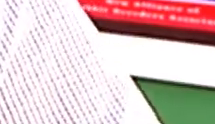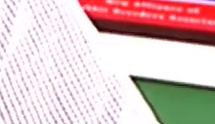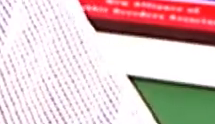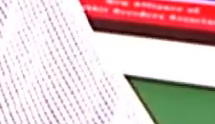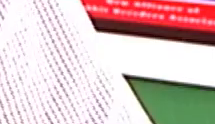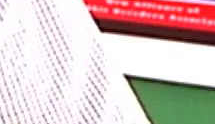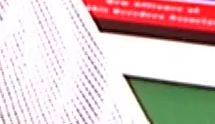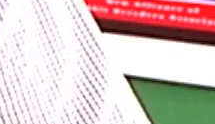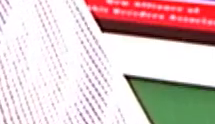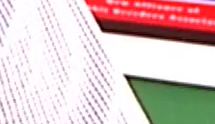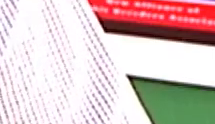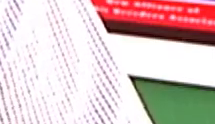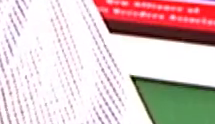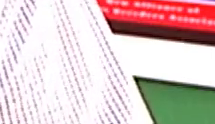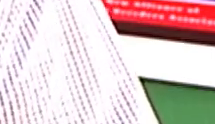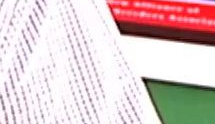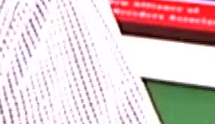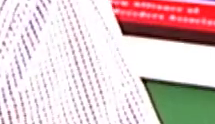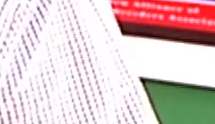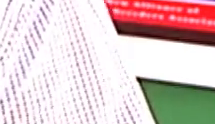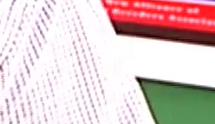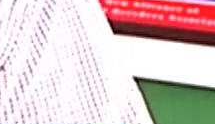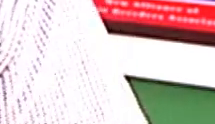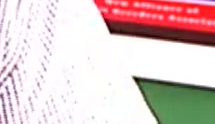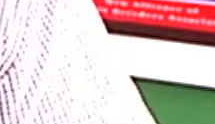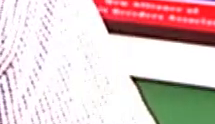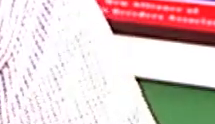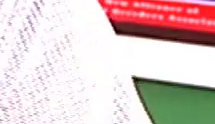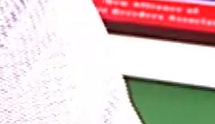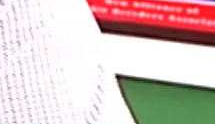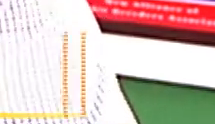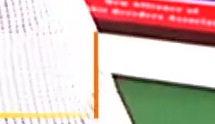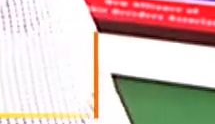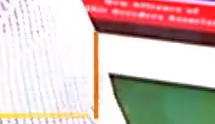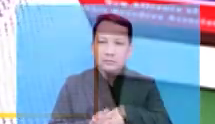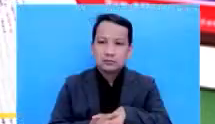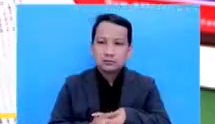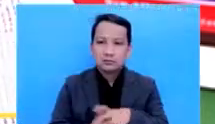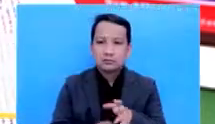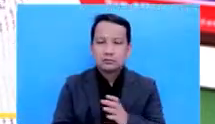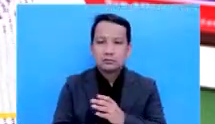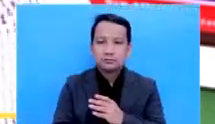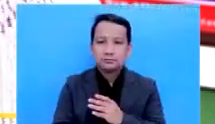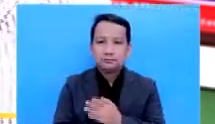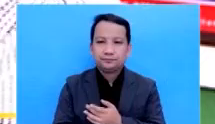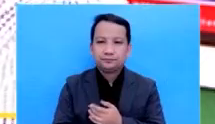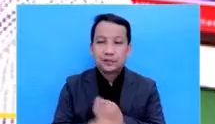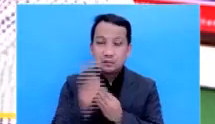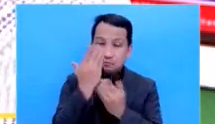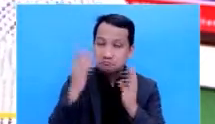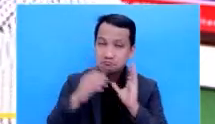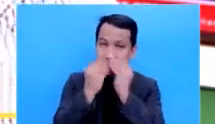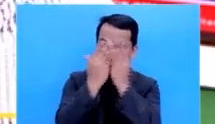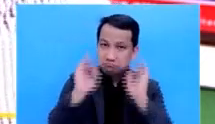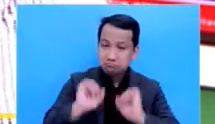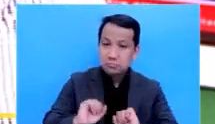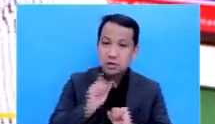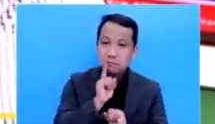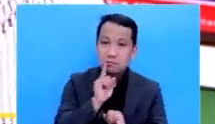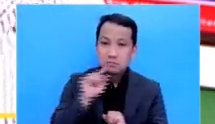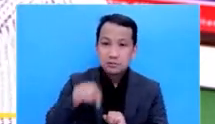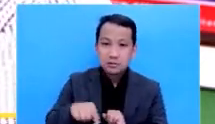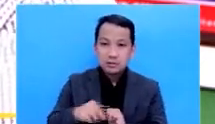now, nagsisimula pa lang sila. Eventually po, pag dumami na yan, so maano po tayo, si NMIS